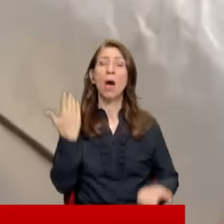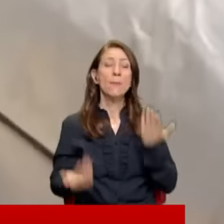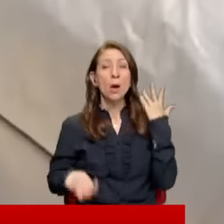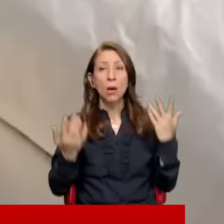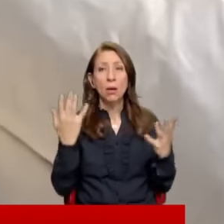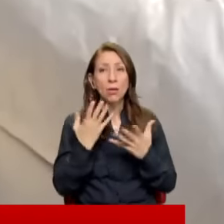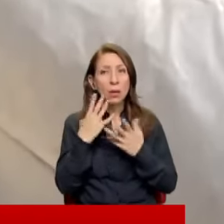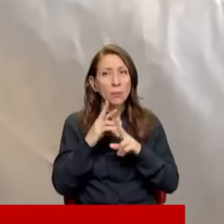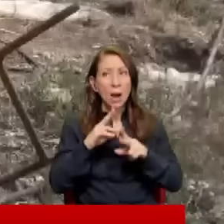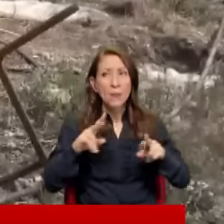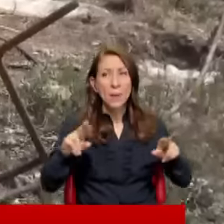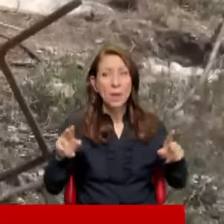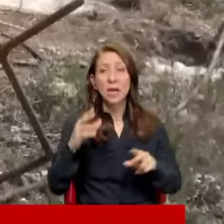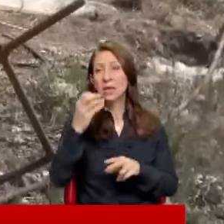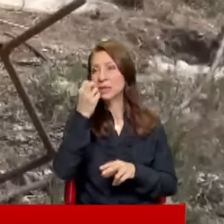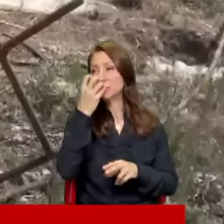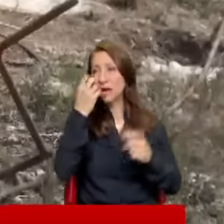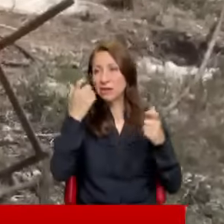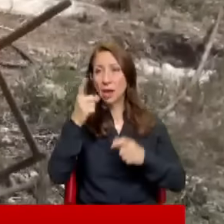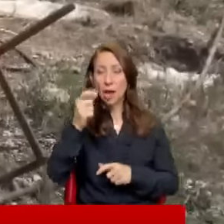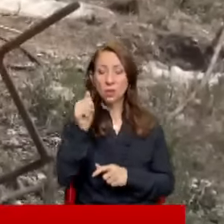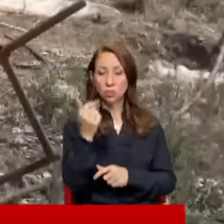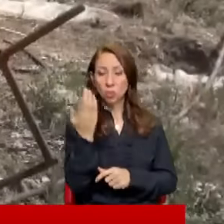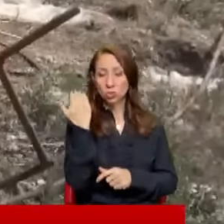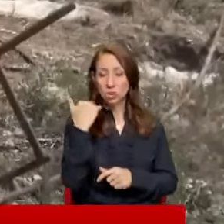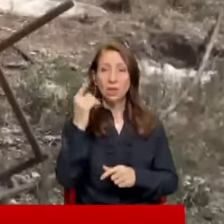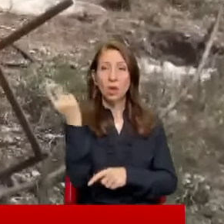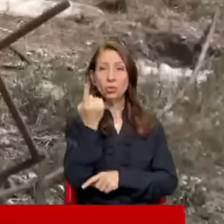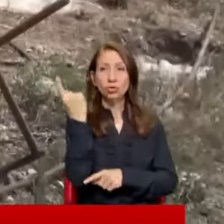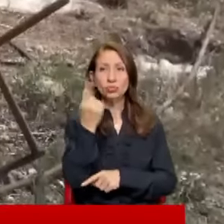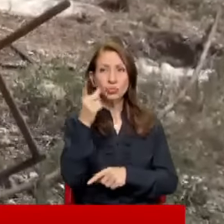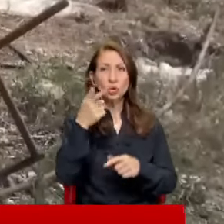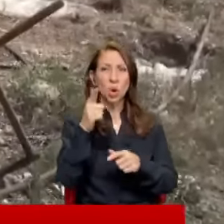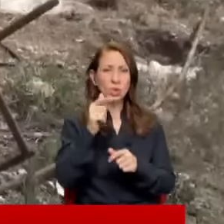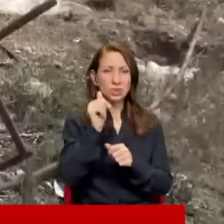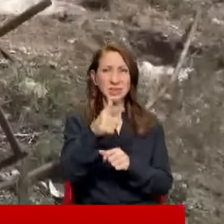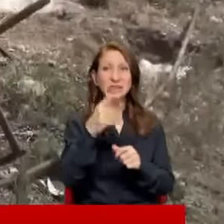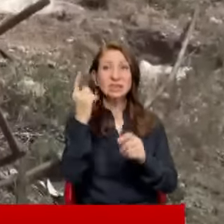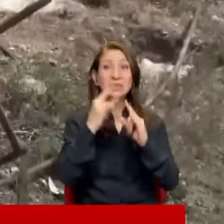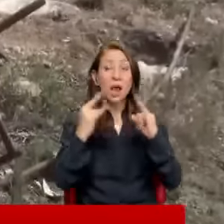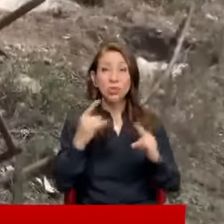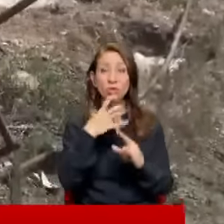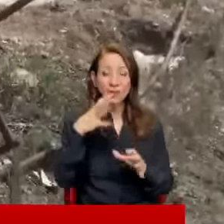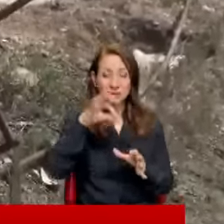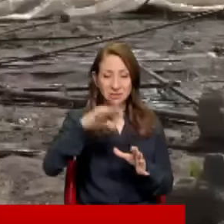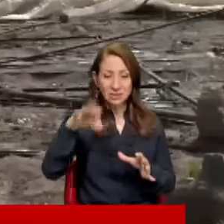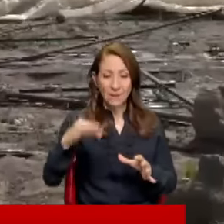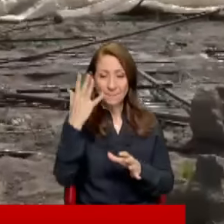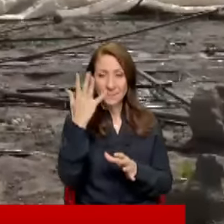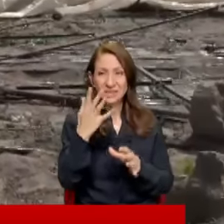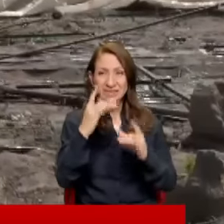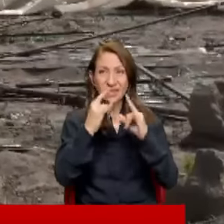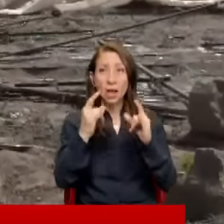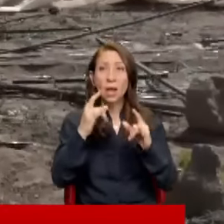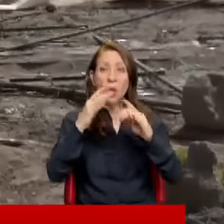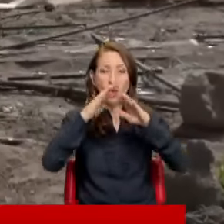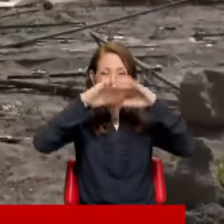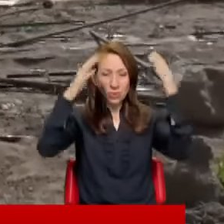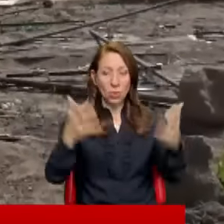2025 metre havaya spartada 6 gün önce çıkan hortum deregümü köyünde seraları vurdu domates ekili beş sarının örtüsü havaya